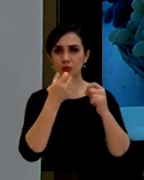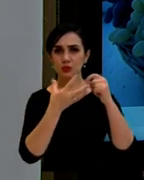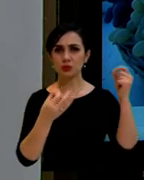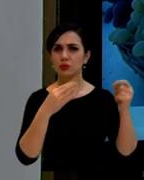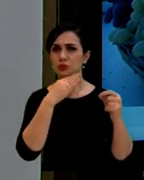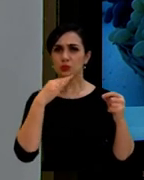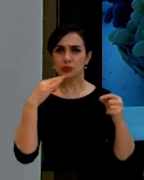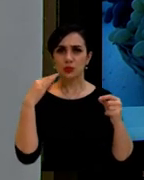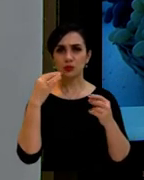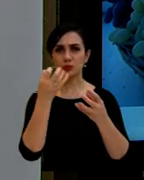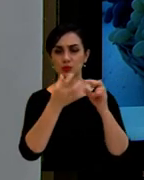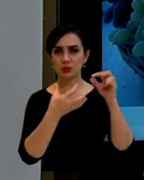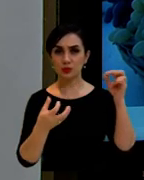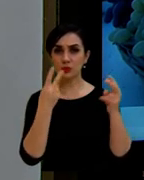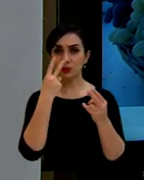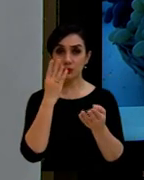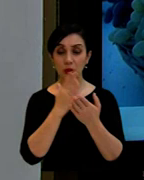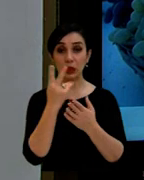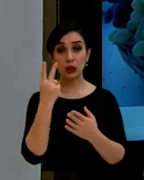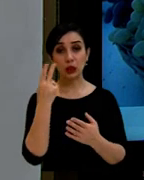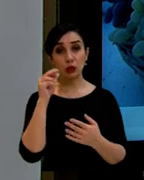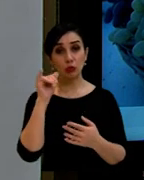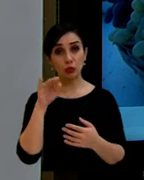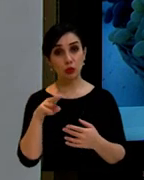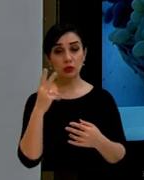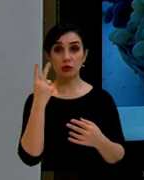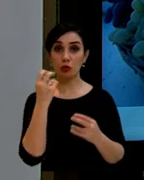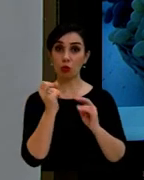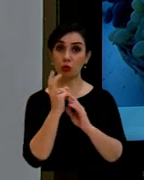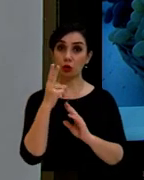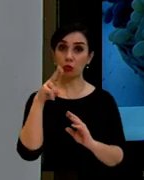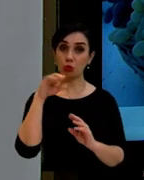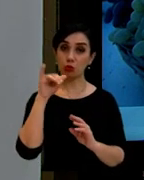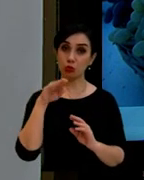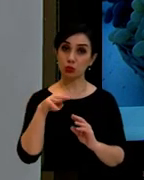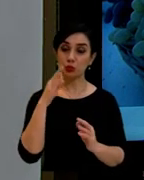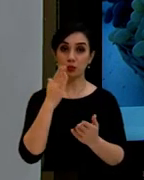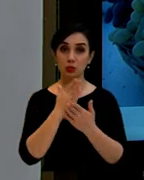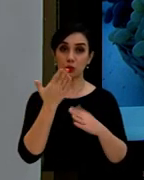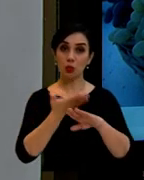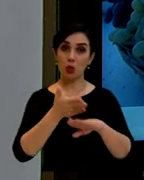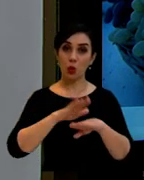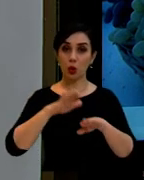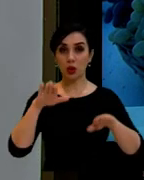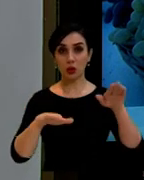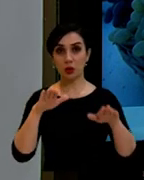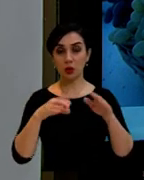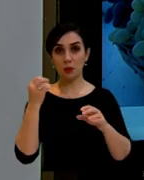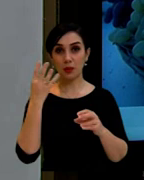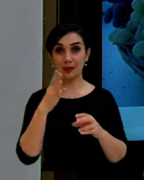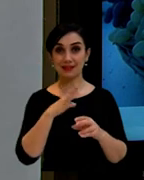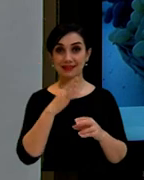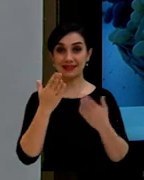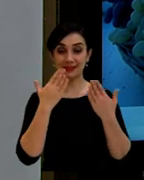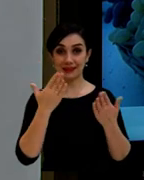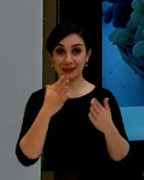og'irlik o'lchovi hisoblanadi, taxminan 2 putdan 12 putgacha bo'lgan og'irlikni bildiradi. Siz Alpomish